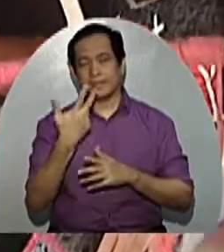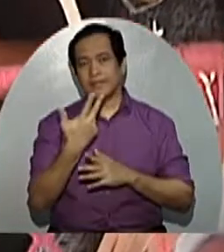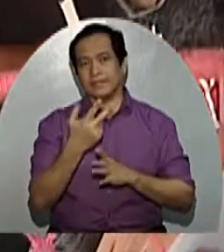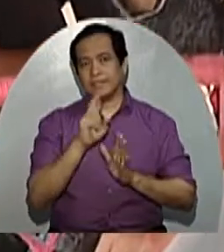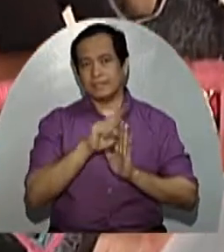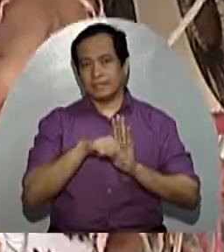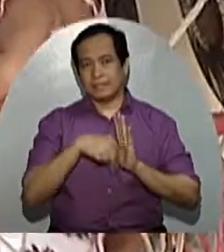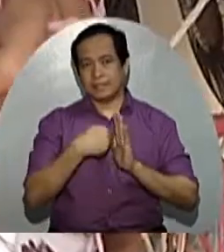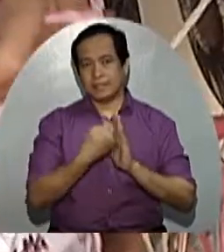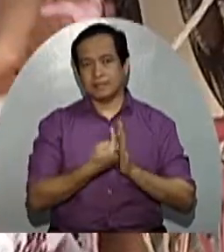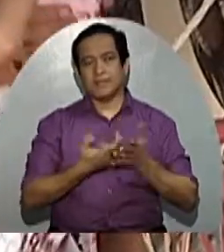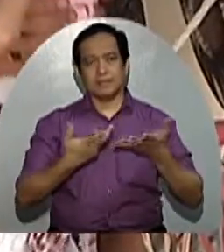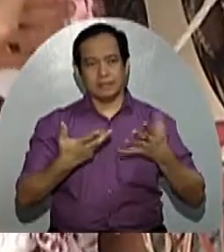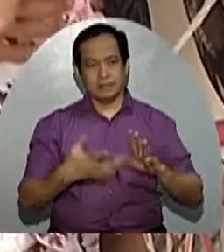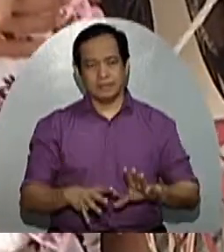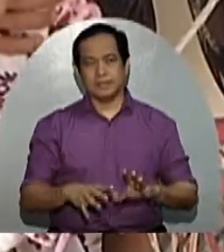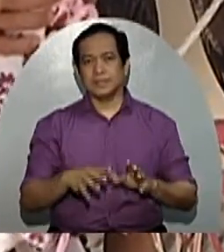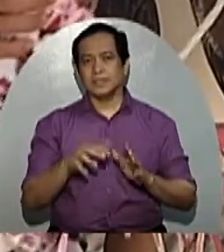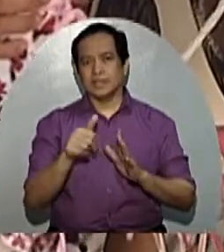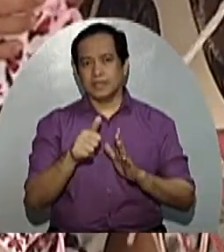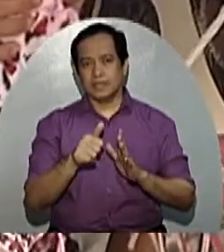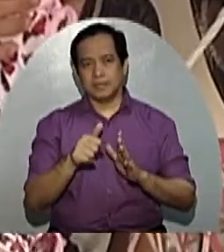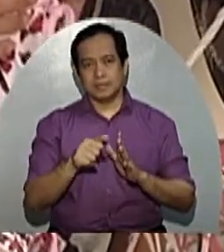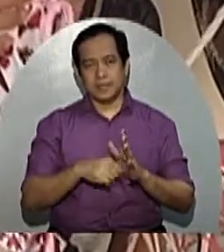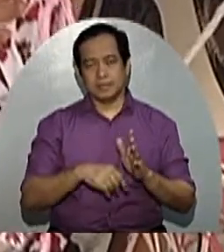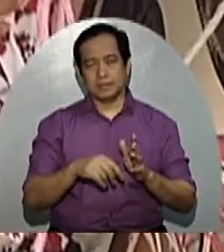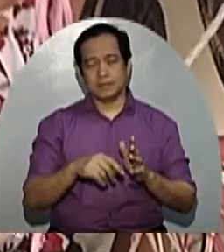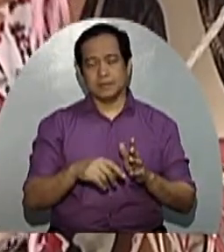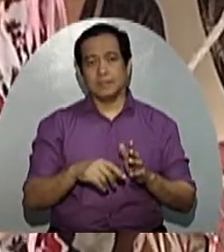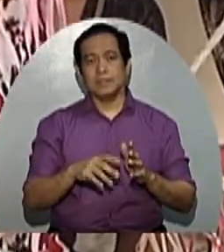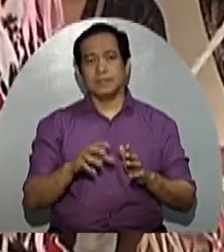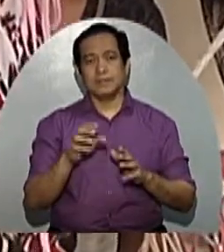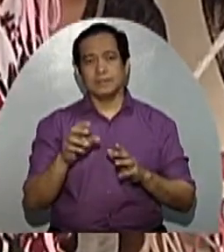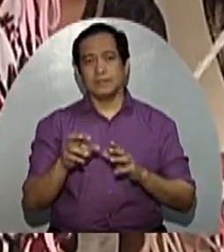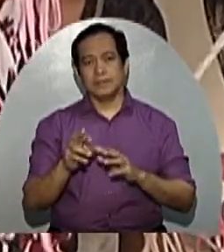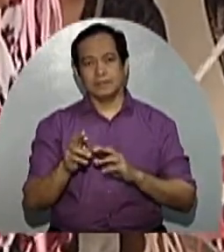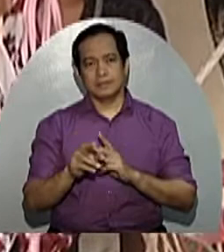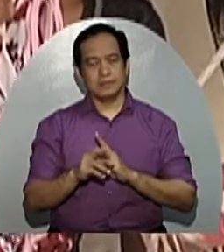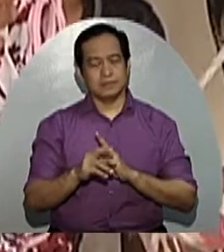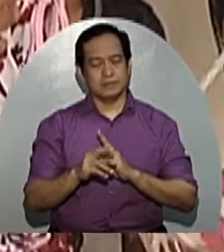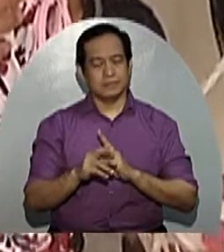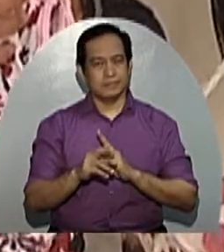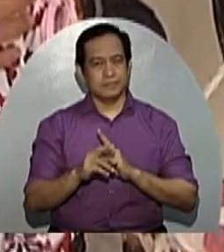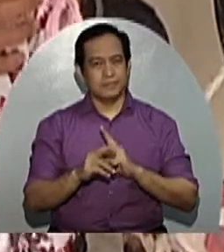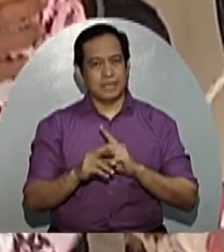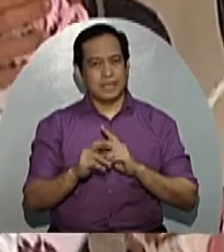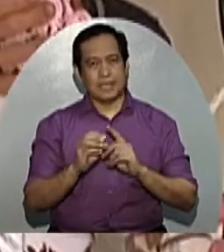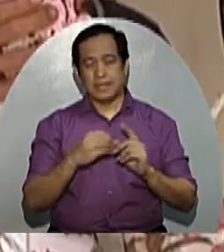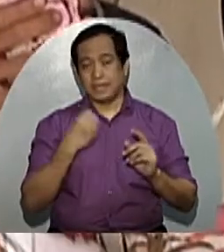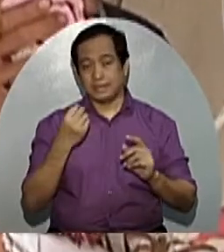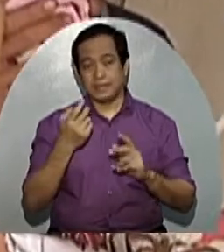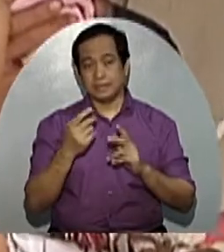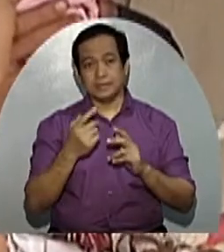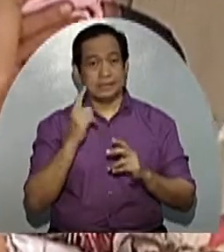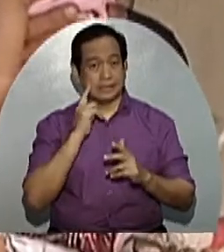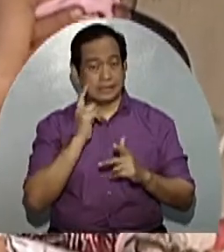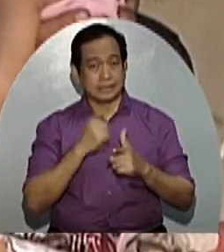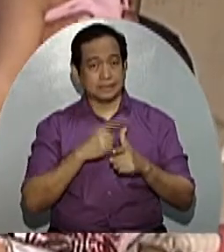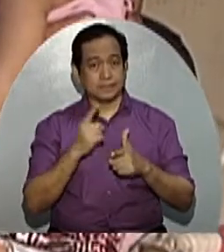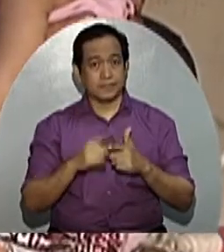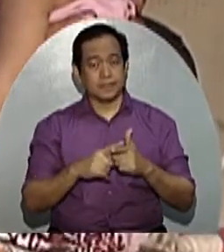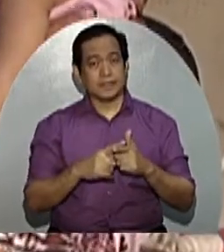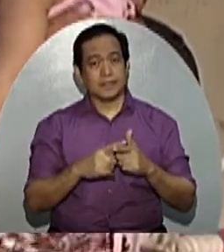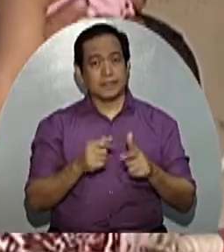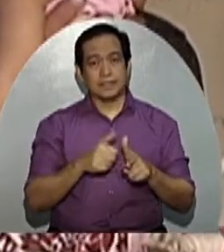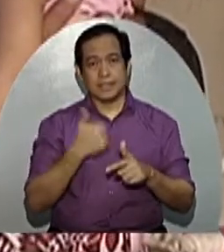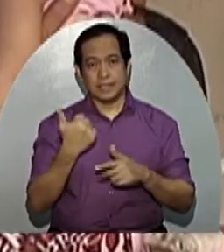3 oras lang po siya natapos na operahan po yung kabilang pisngi niya. Sabi po ng doktor, yung